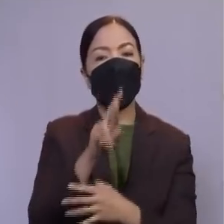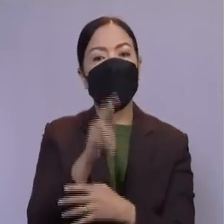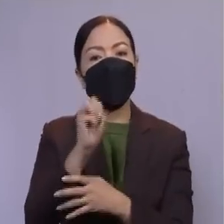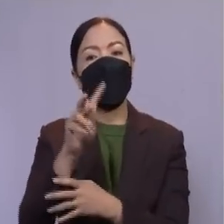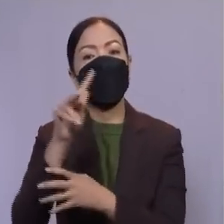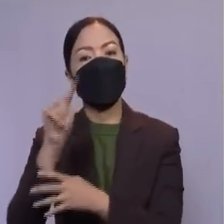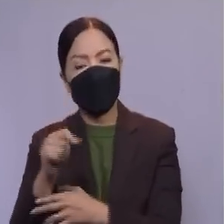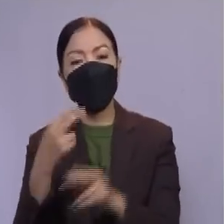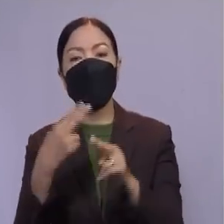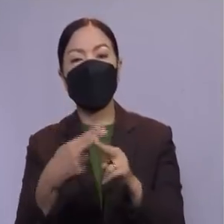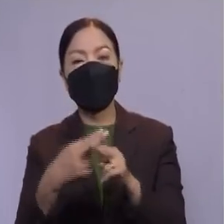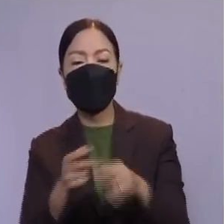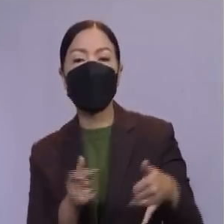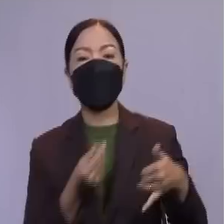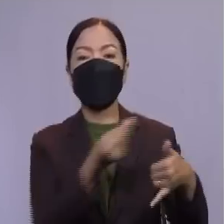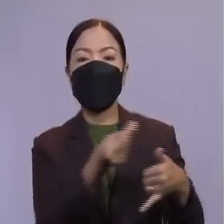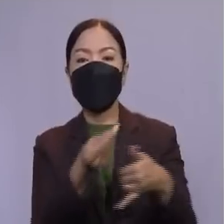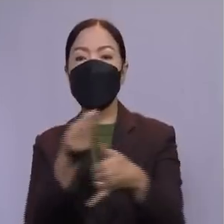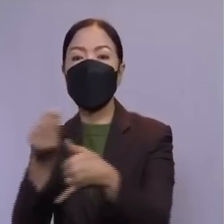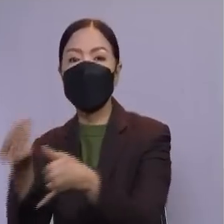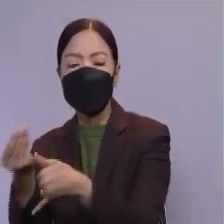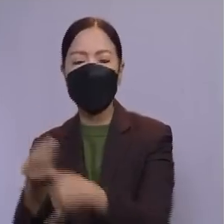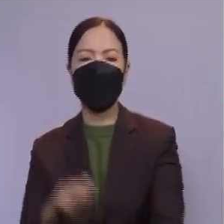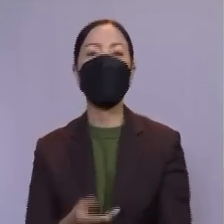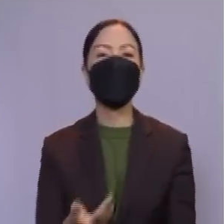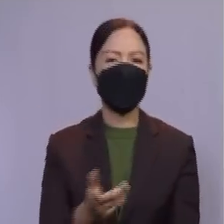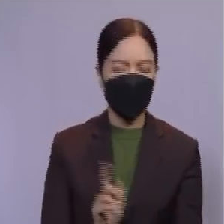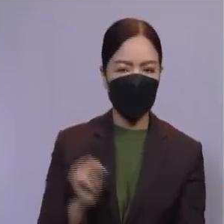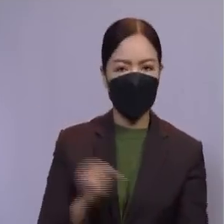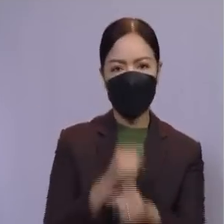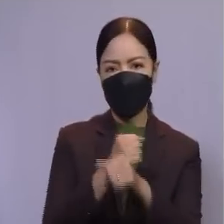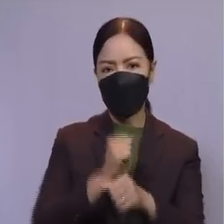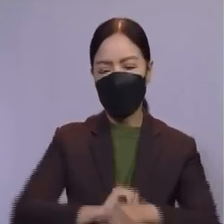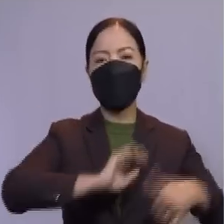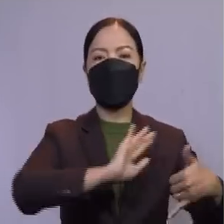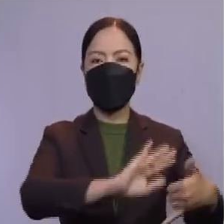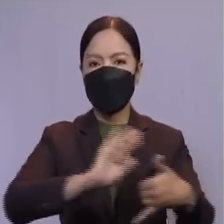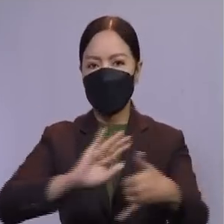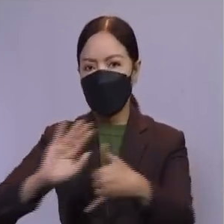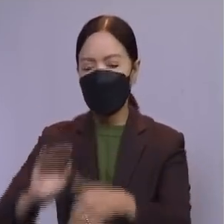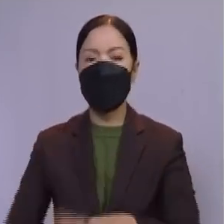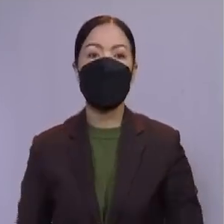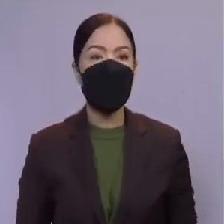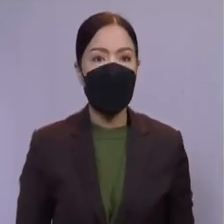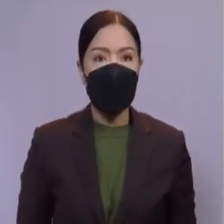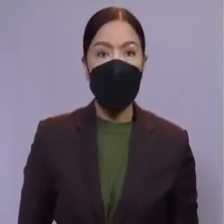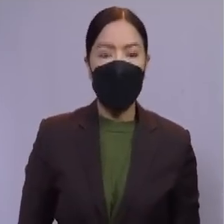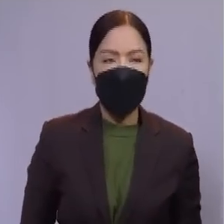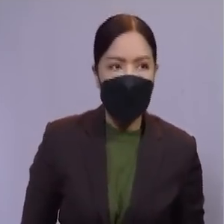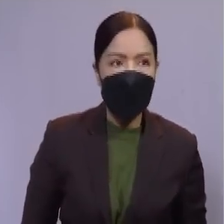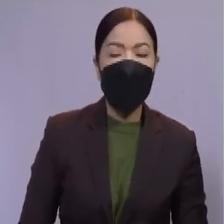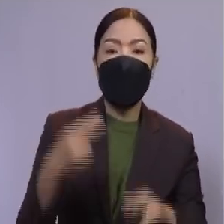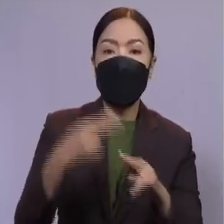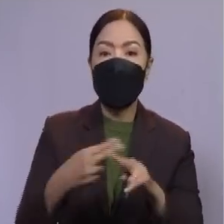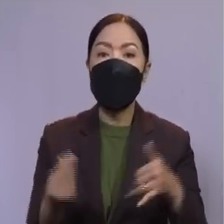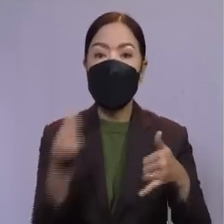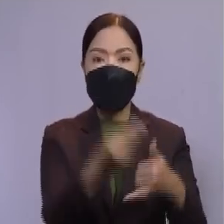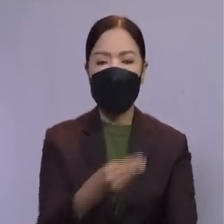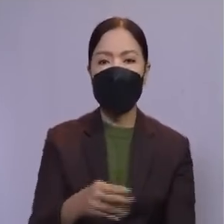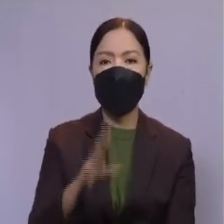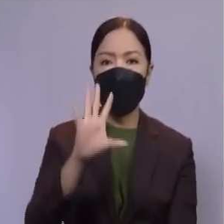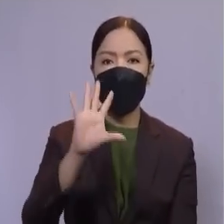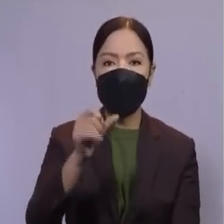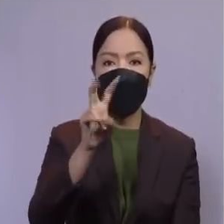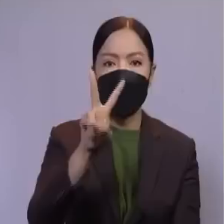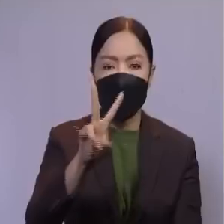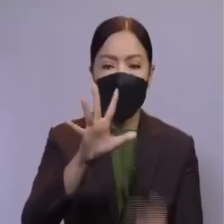แต่ละท่านเรียกว่าสะท้อนความคิดเห็นกันของสื่อต่อการทำงานต้องบอกนะคุณผู้ชมฮะว่าเป็นการตั้งฉายาที่เรียกว่าไม่ได้มี